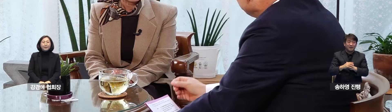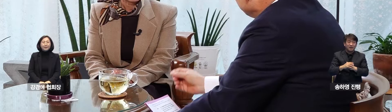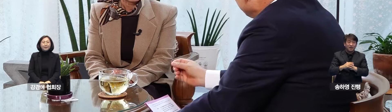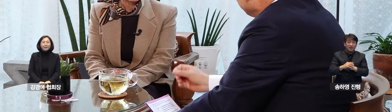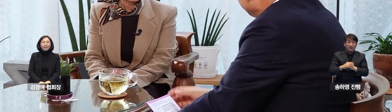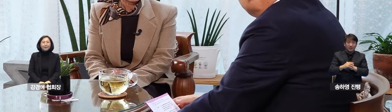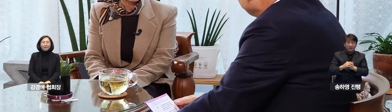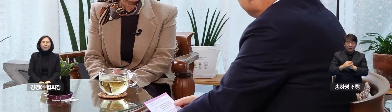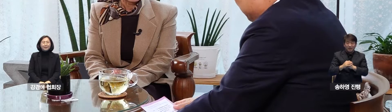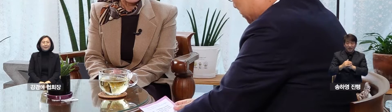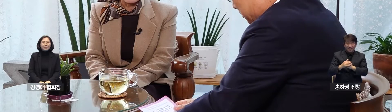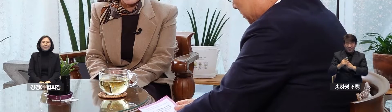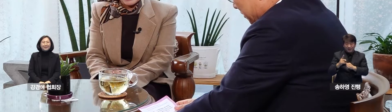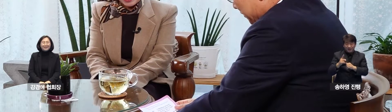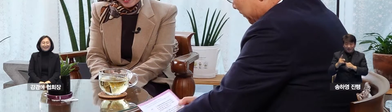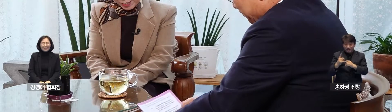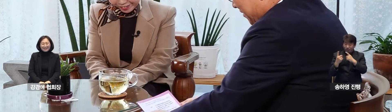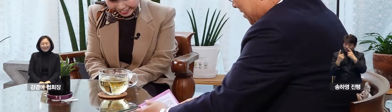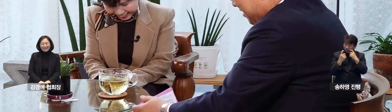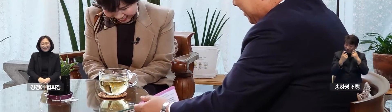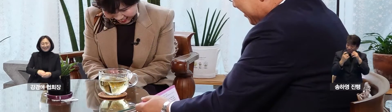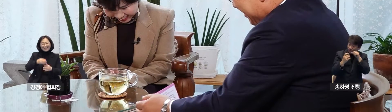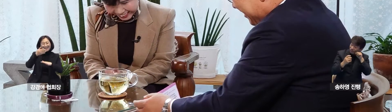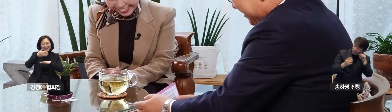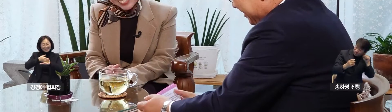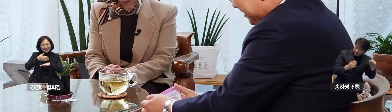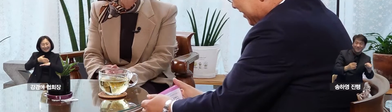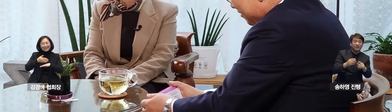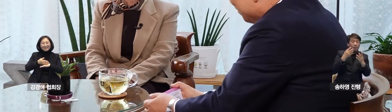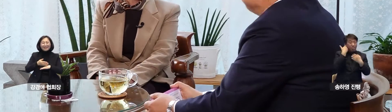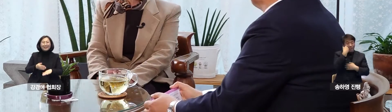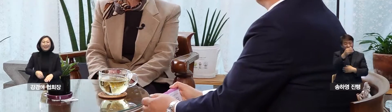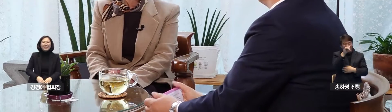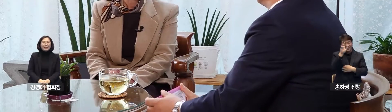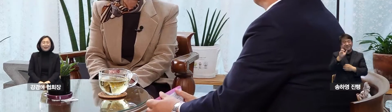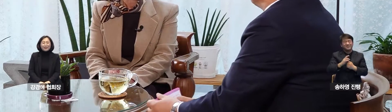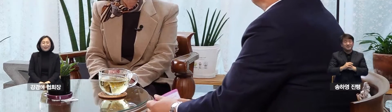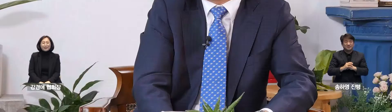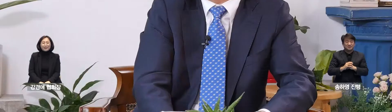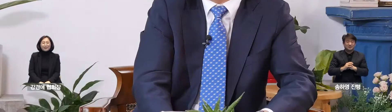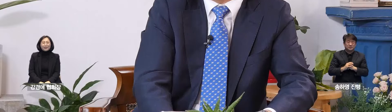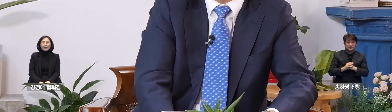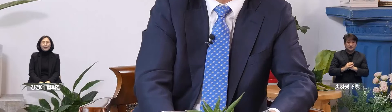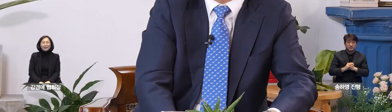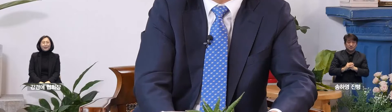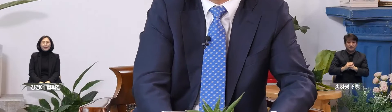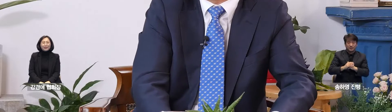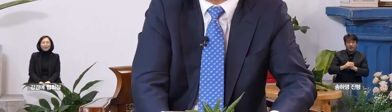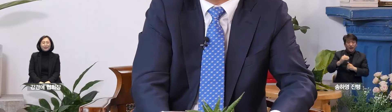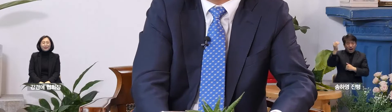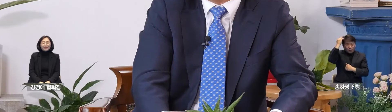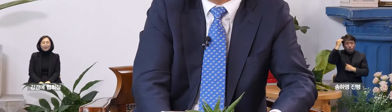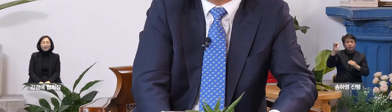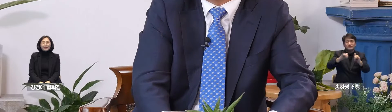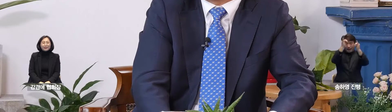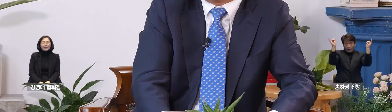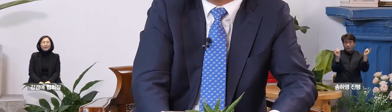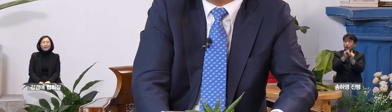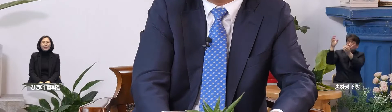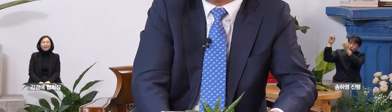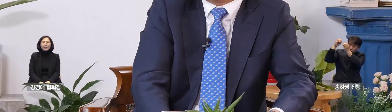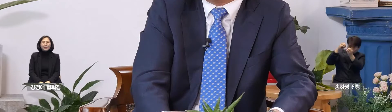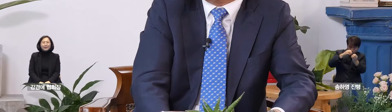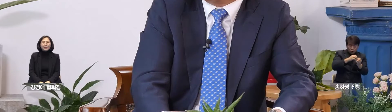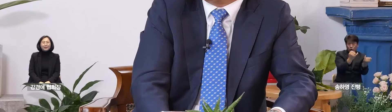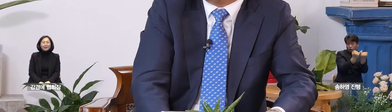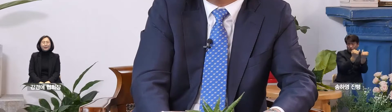뭐랄까 빠져들게 하는 매력이 좀 있으신 것 같아요. 감사합니다. 원래 우리나라 사회는 전통적으로 여성이